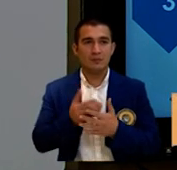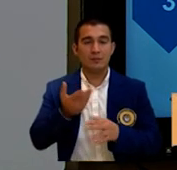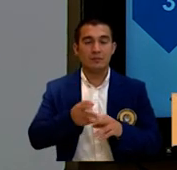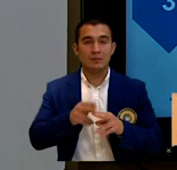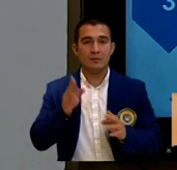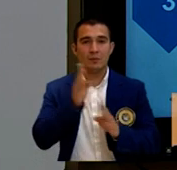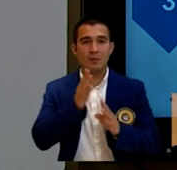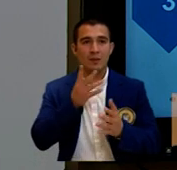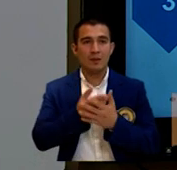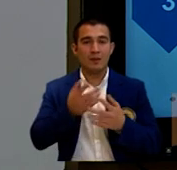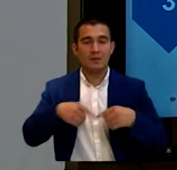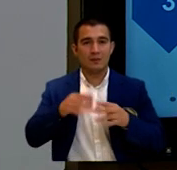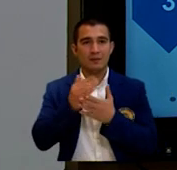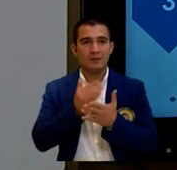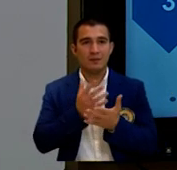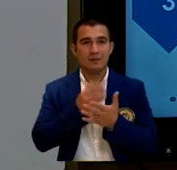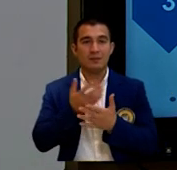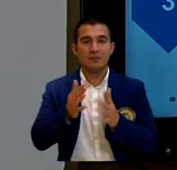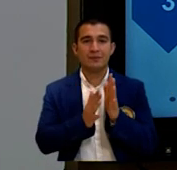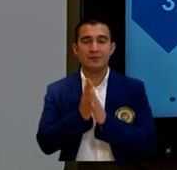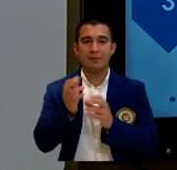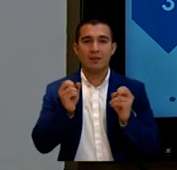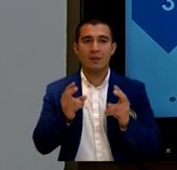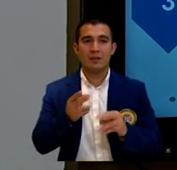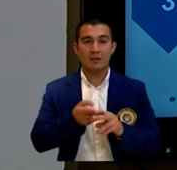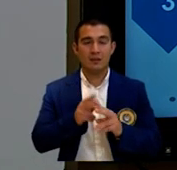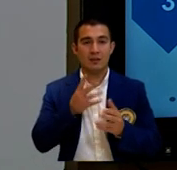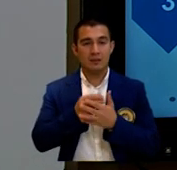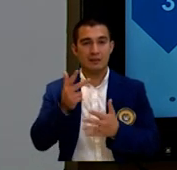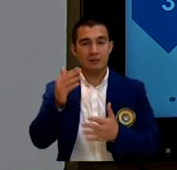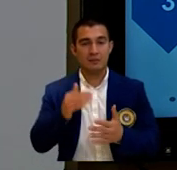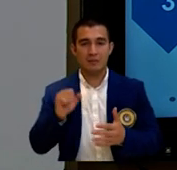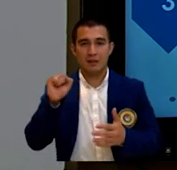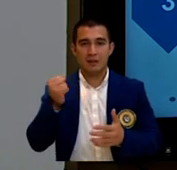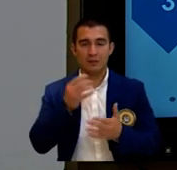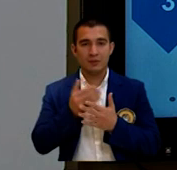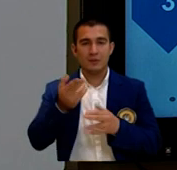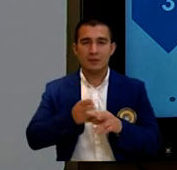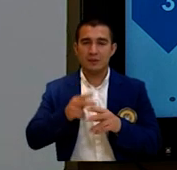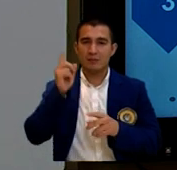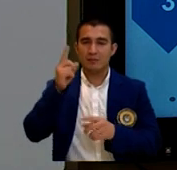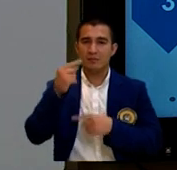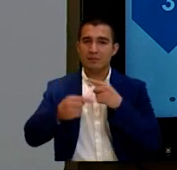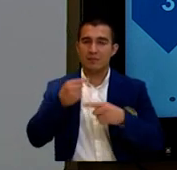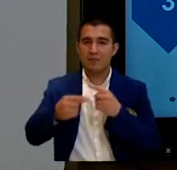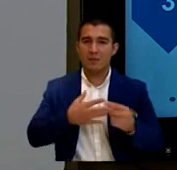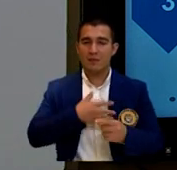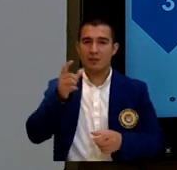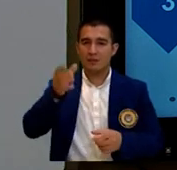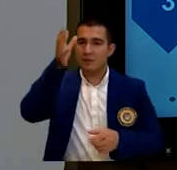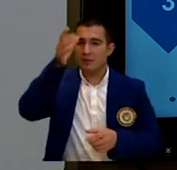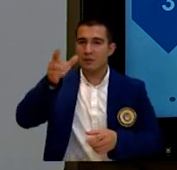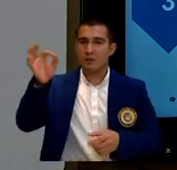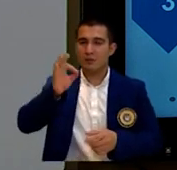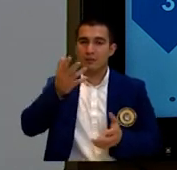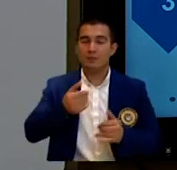rivojlanishi hamda so'nggi rejamiz adabiyot. Qadrli o'quvchilar, bugungi mavzumuzni o'rganish jarayonida